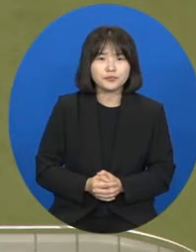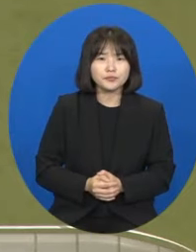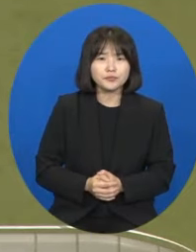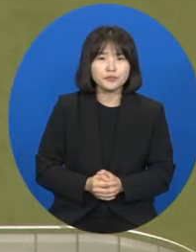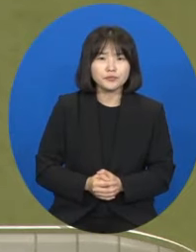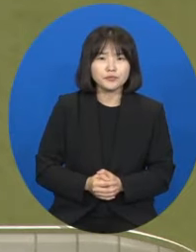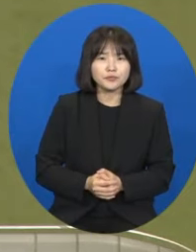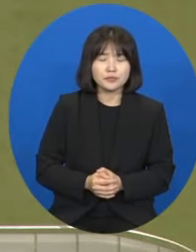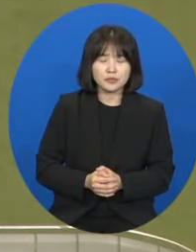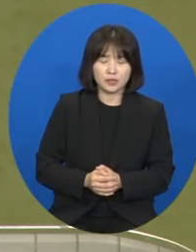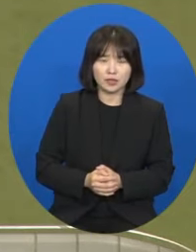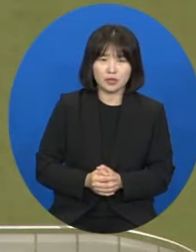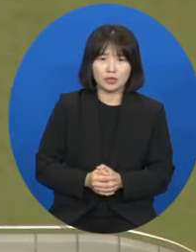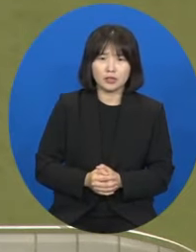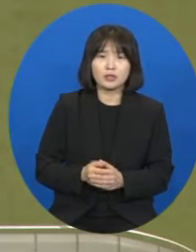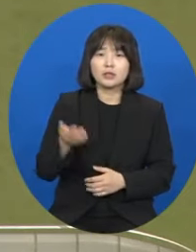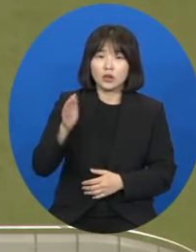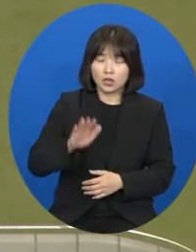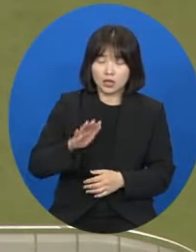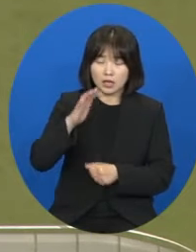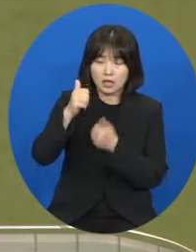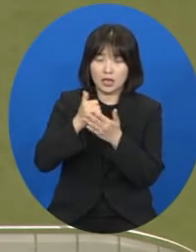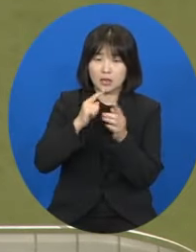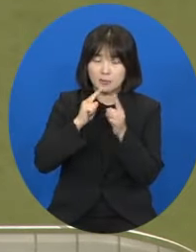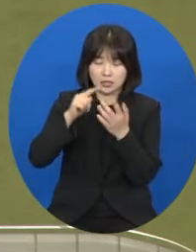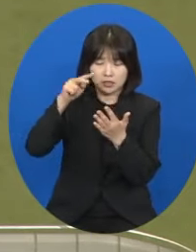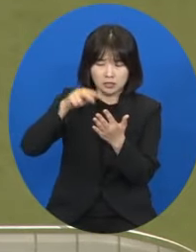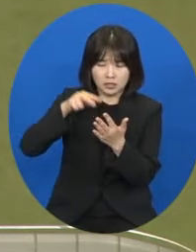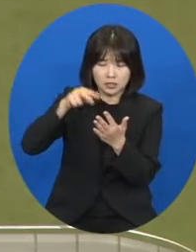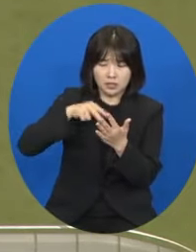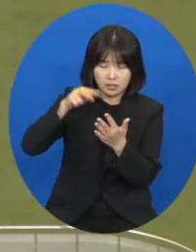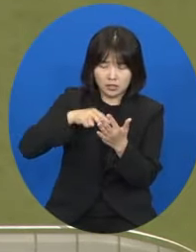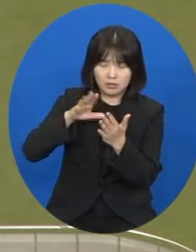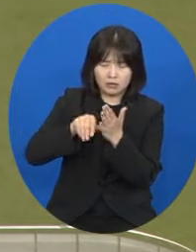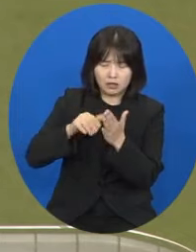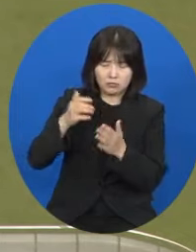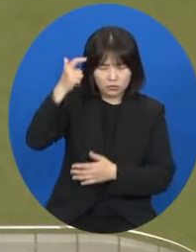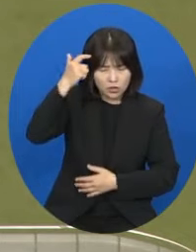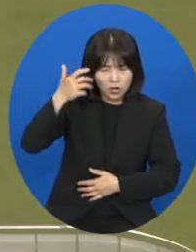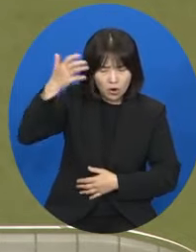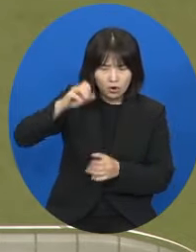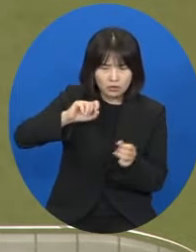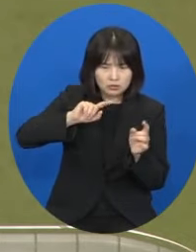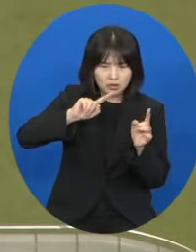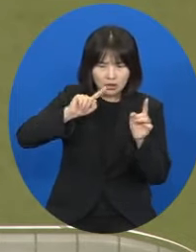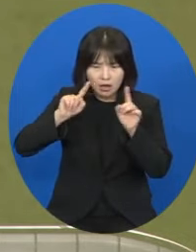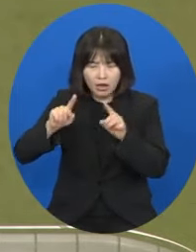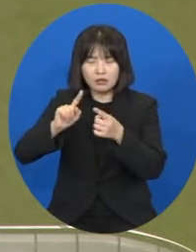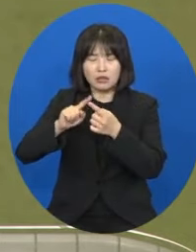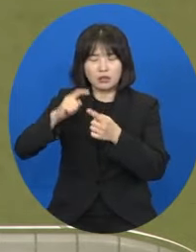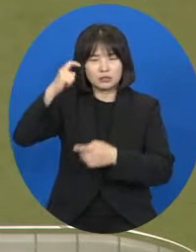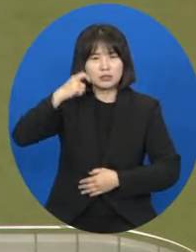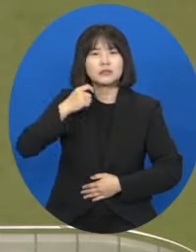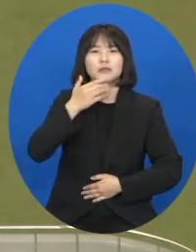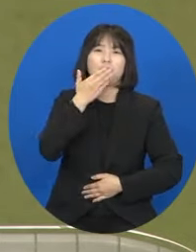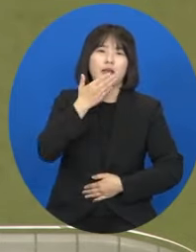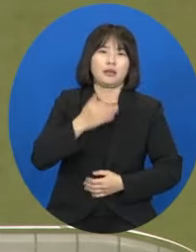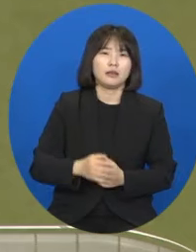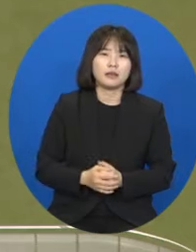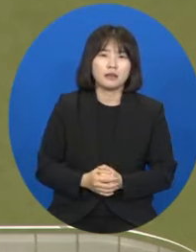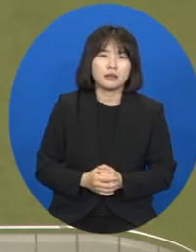타버린 장작처럼 되어버려요. 그러나 말씀을 먹을 때 우리의 영혼이 살아나고 활활 타오르는 것을 느끼게 되죠.